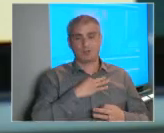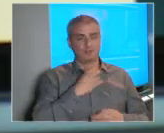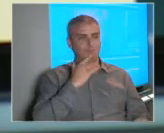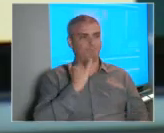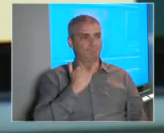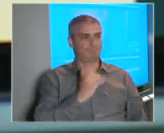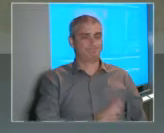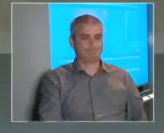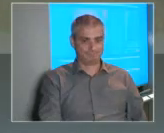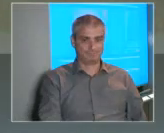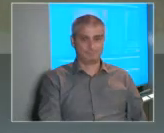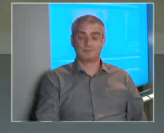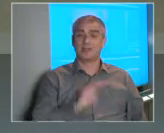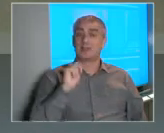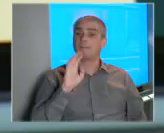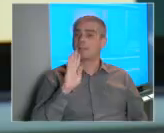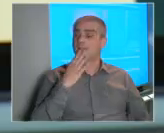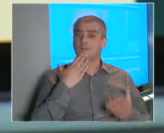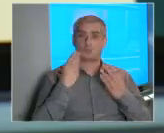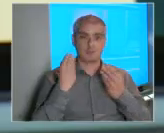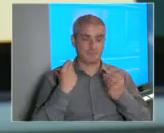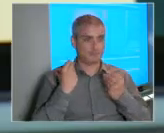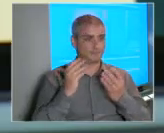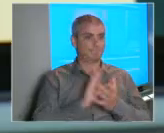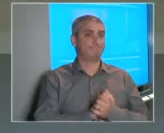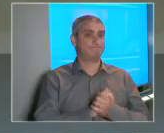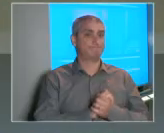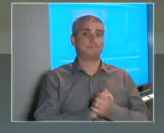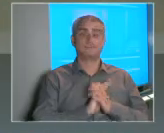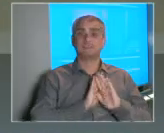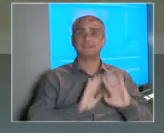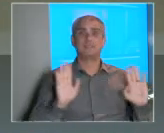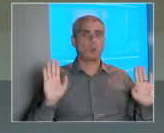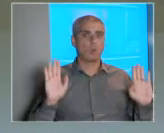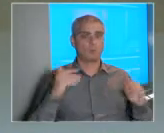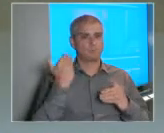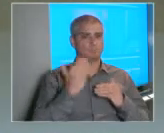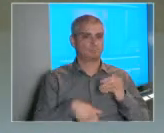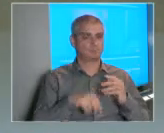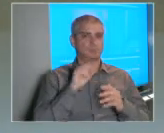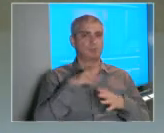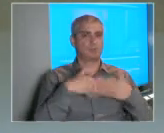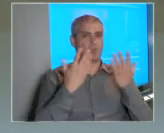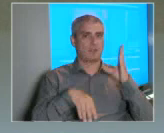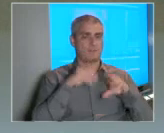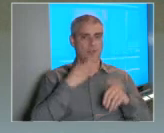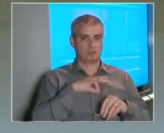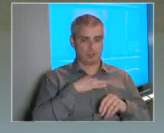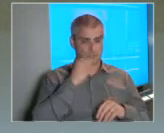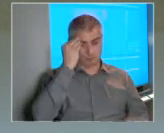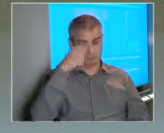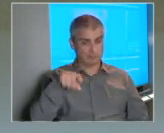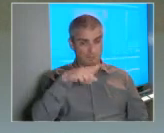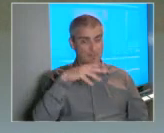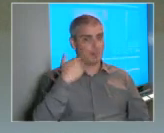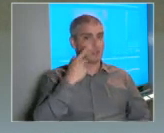בהחלט. נתאל בנדל, כתב המשפט של הארץ, תודה רבה. תודה לכם. זהו זה, עד כאן משדר בוקר הבחירות שלנו. אנחנו מזכירים